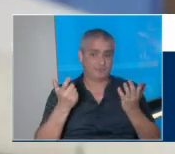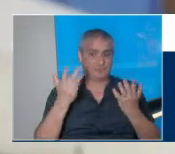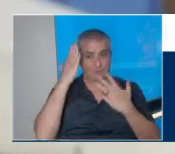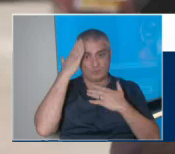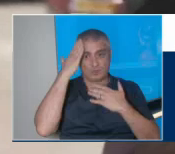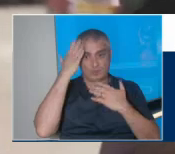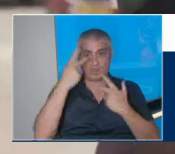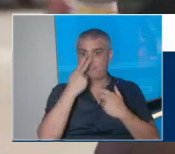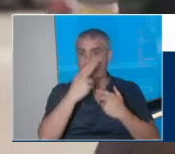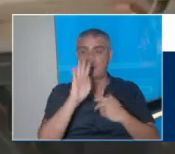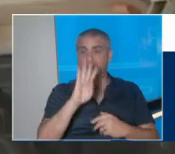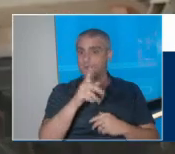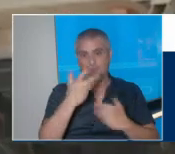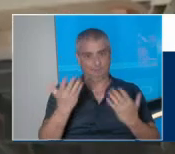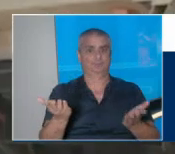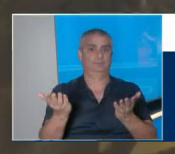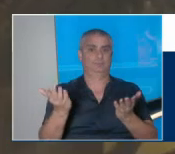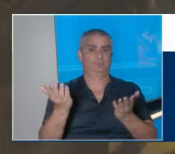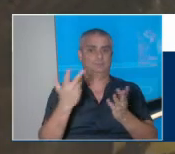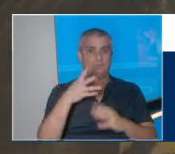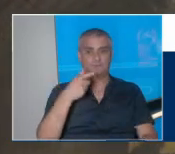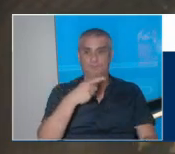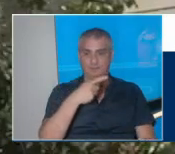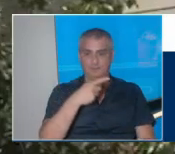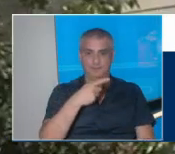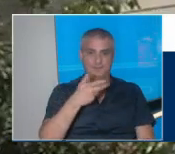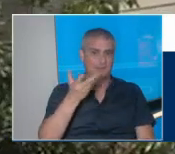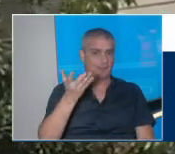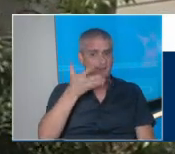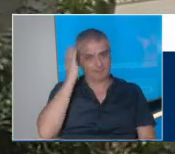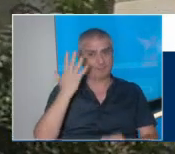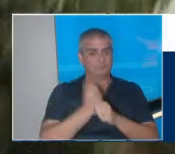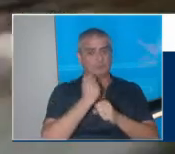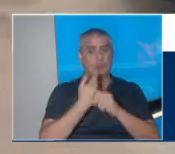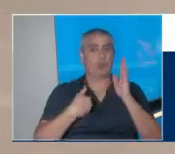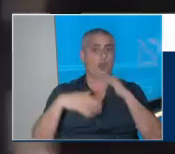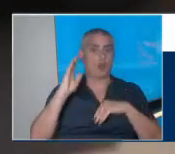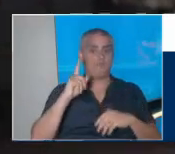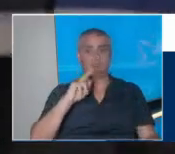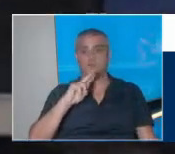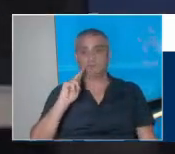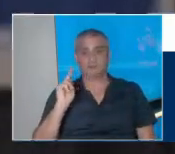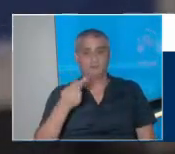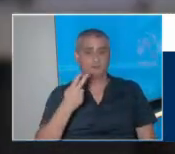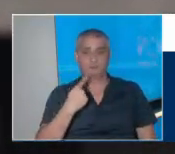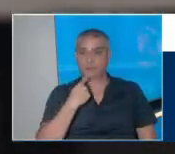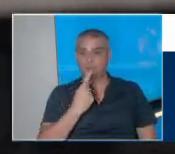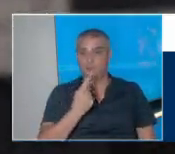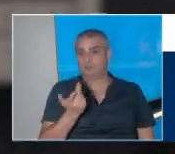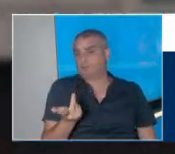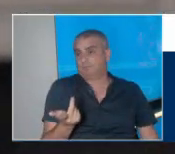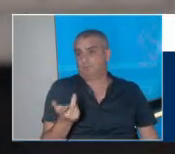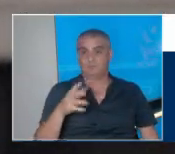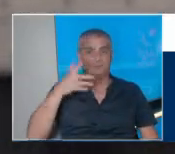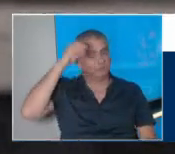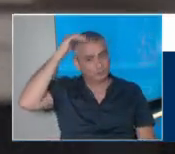שתודעה שמבחינת נתניהו, שהנה לפיד זוכה ברוב המנדטים. מהצד השני, אומרים סמוטריץ',